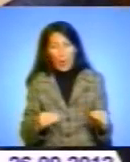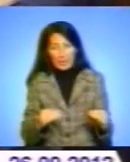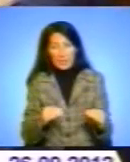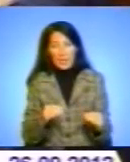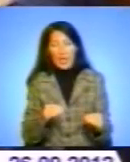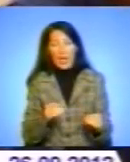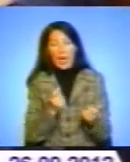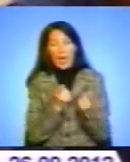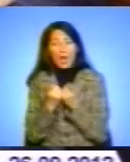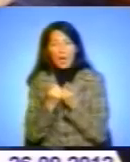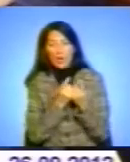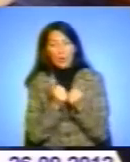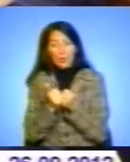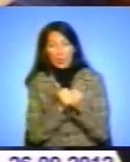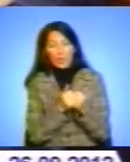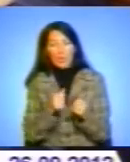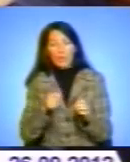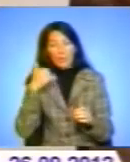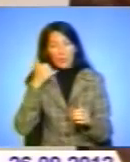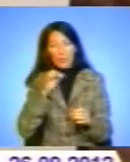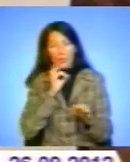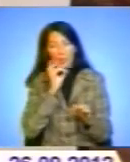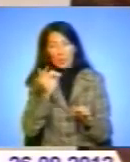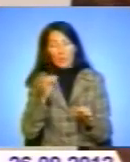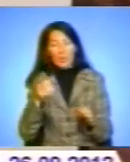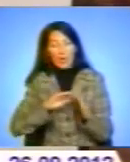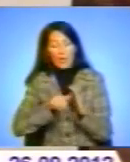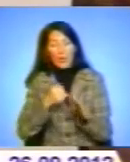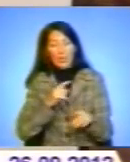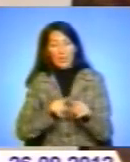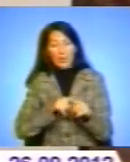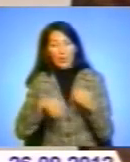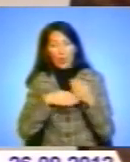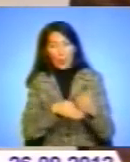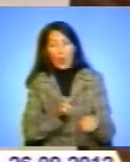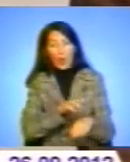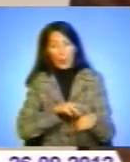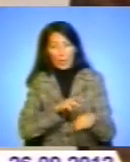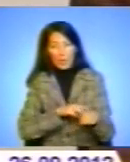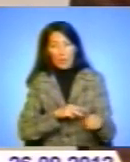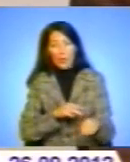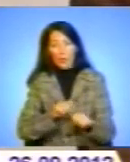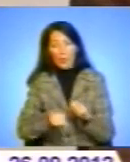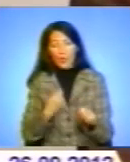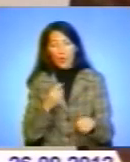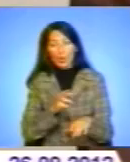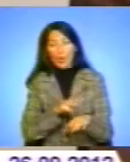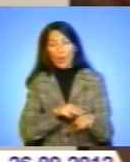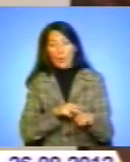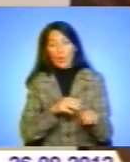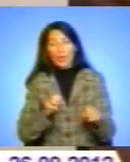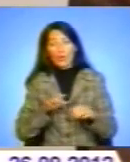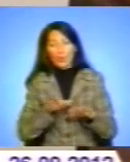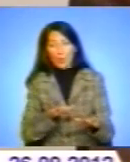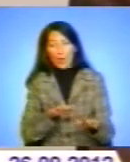порадили негайно викликати лікарів та міліціонерів. За даним фактом порушено кримінальну справу за замахом на вчинення умисного